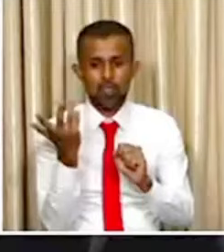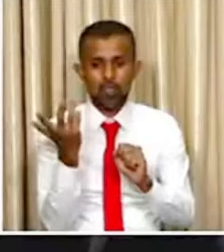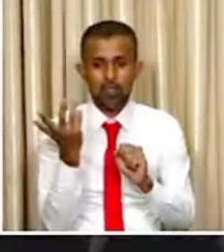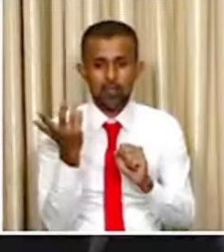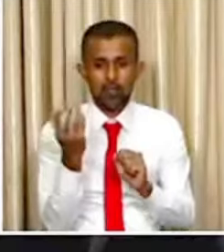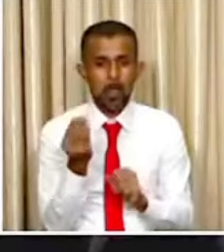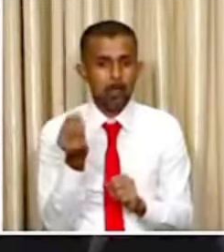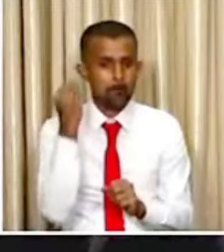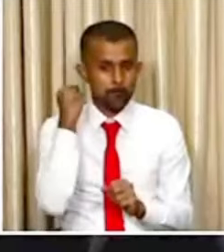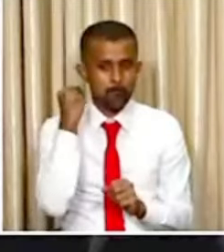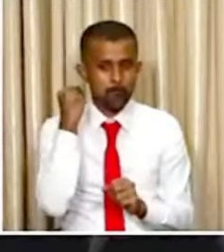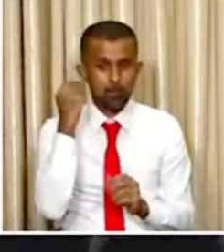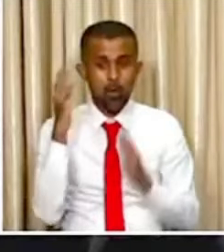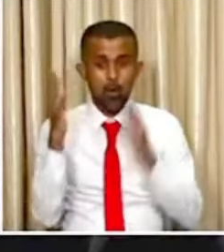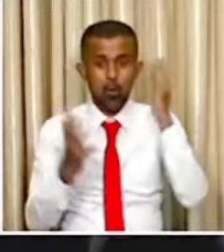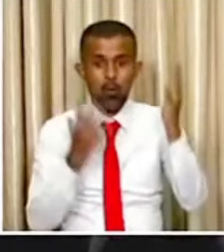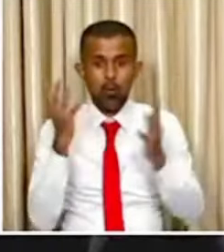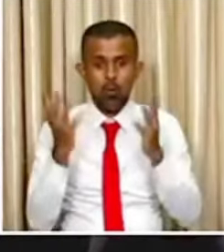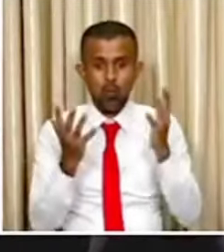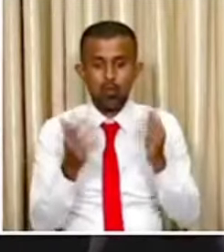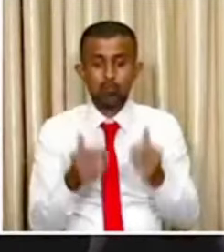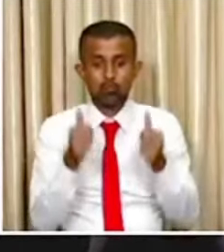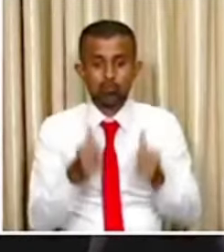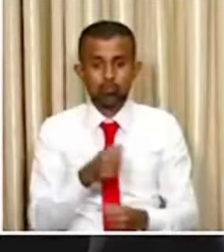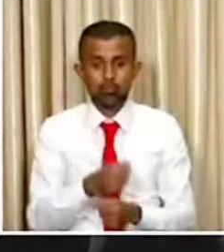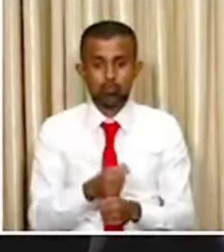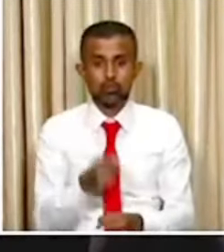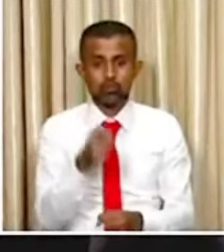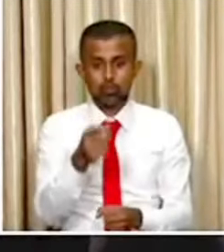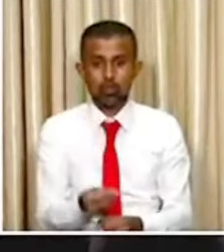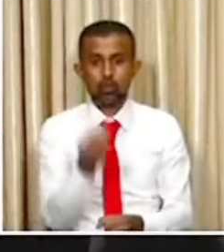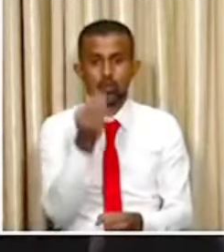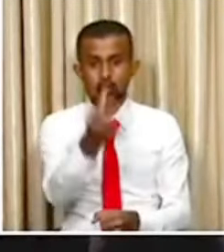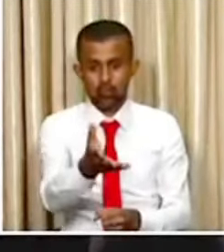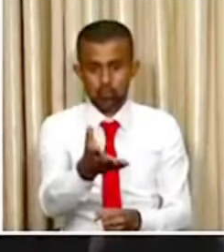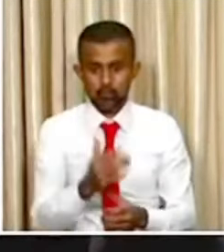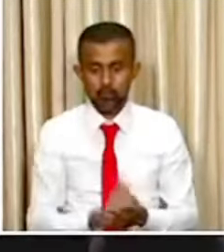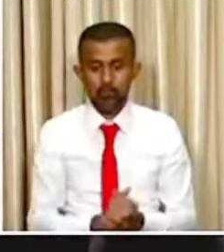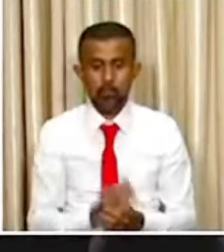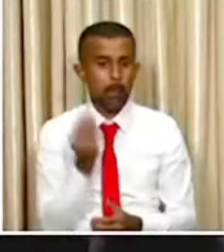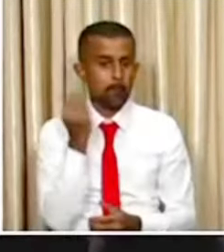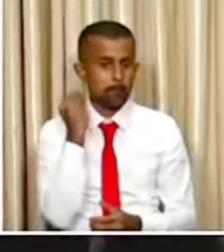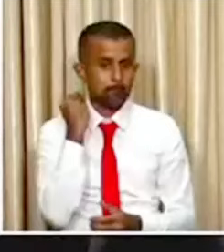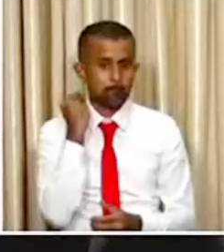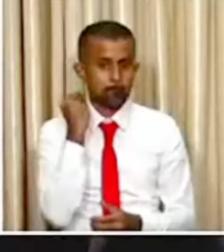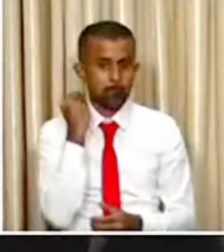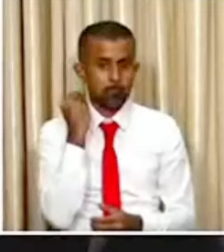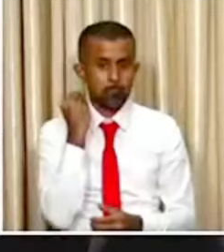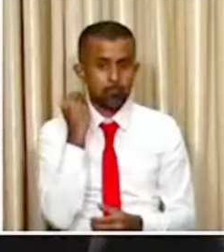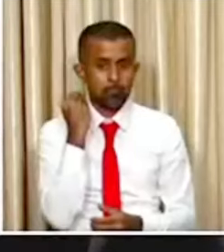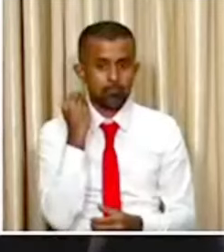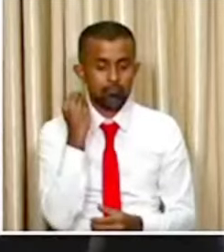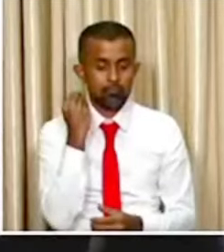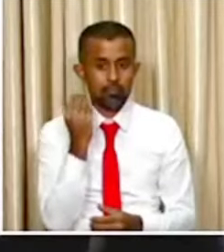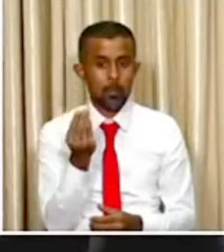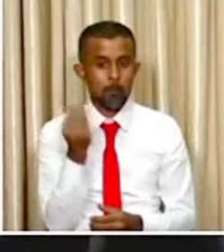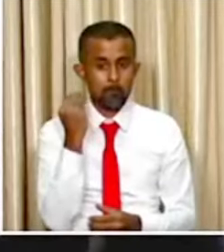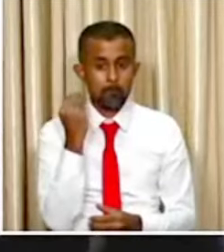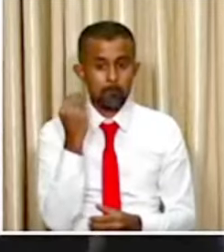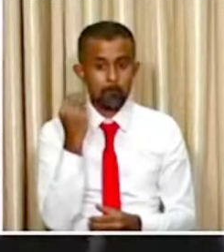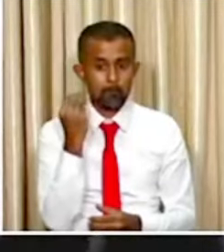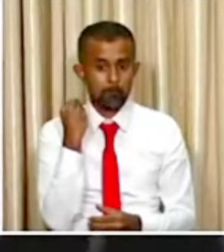මෑත ඉතිහාසයේ ලෝකේ හොඳම ආණ්ඩුව ඕගොල්ලන්ට දීලා තිනවා මේ රටේ මිනිස්සු. මෑත ඉතිහාසයේ, මේ ඉතිහාසයේ